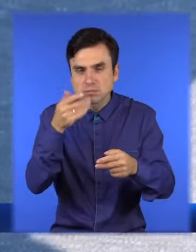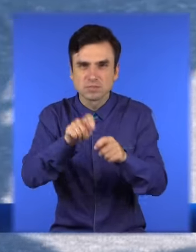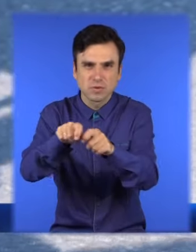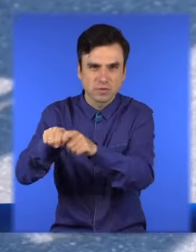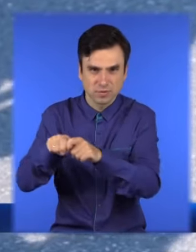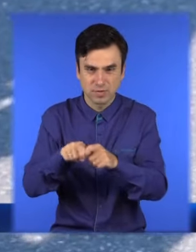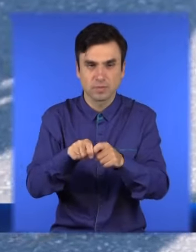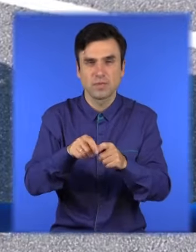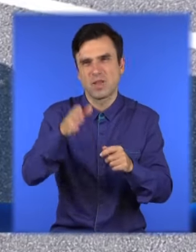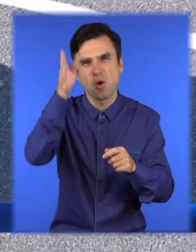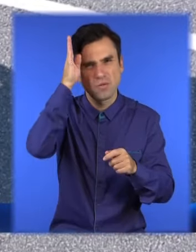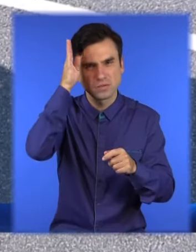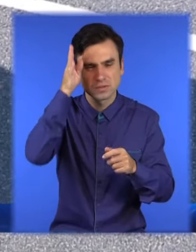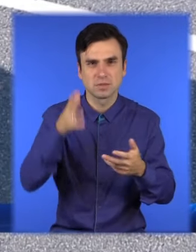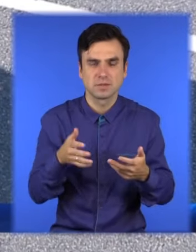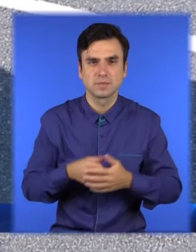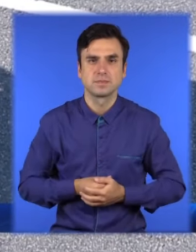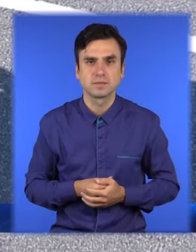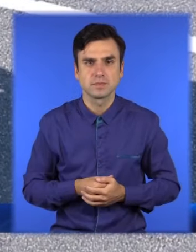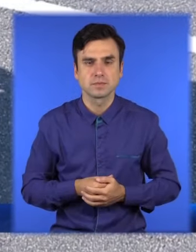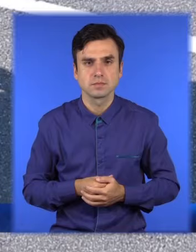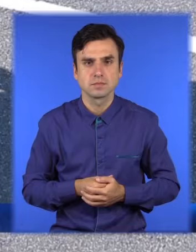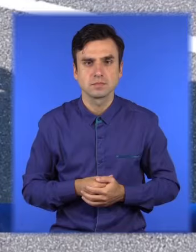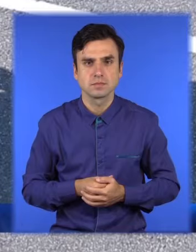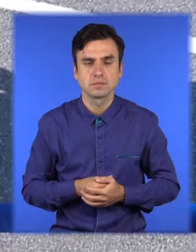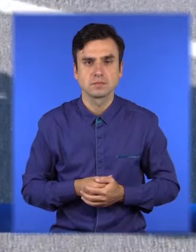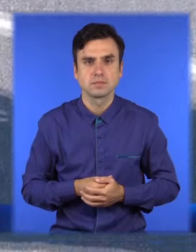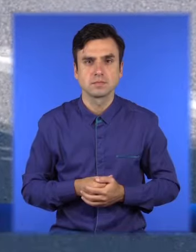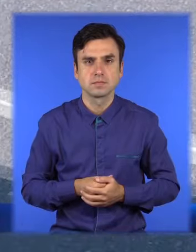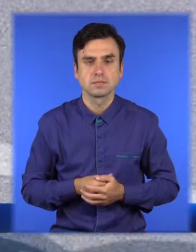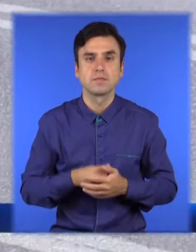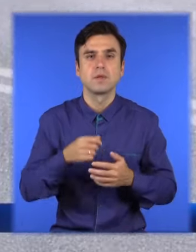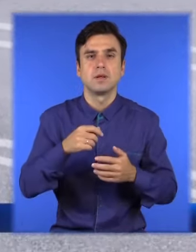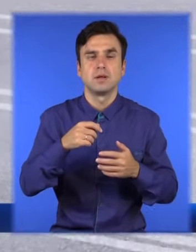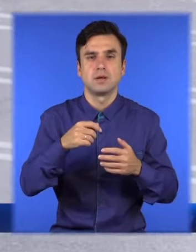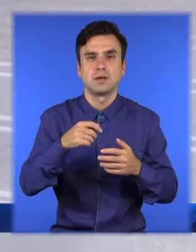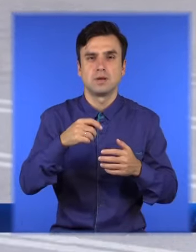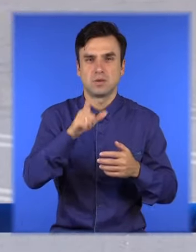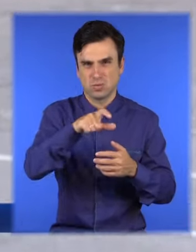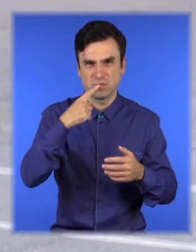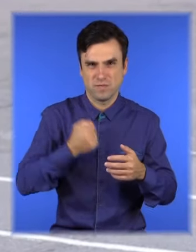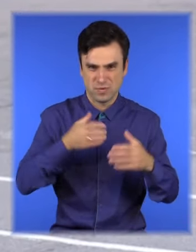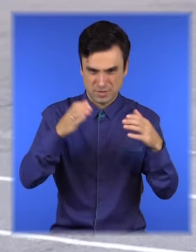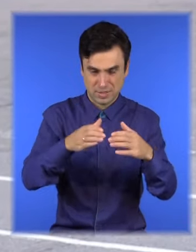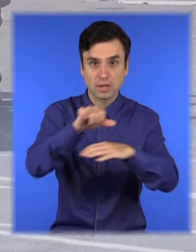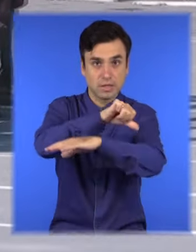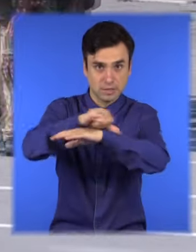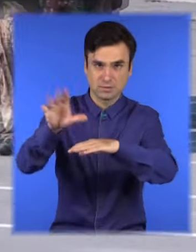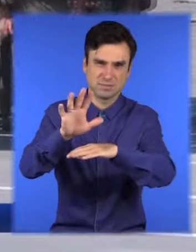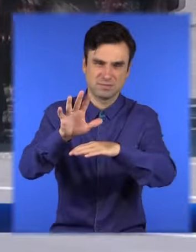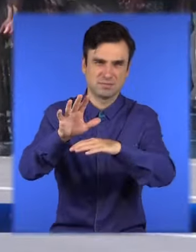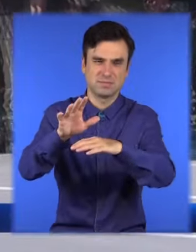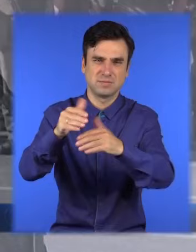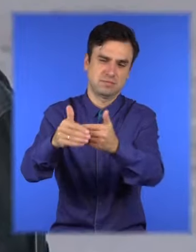вівчарки. Разом з нацгвардійцями чотирилапі перебували на 2-й та 3-й лінії оборони в зоні проведення операції об'єднаних